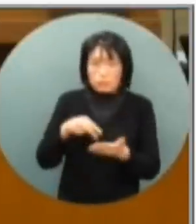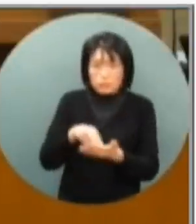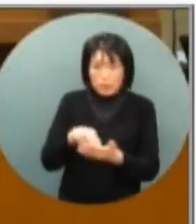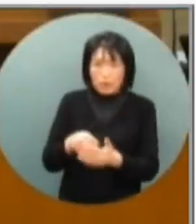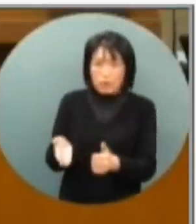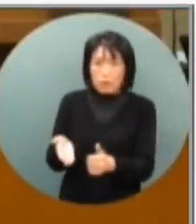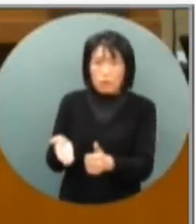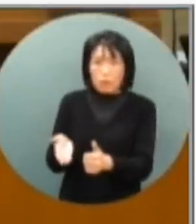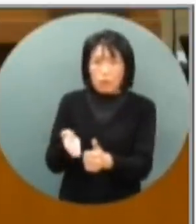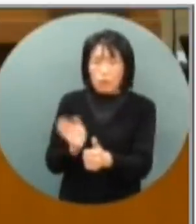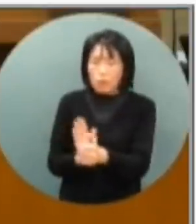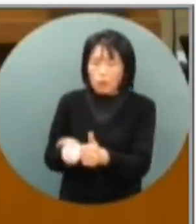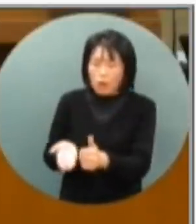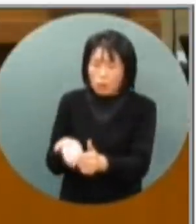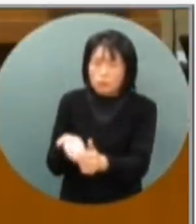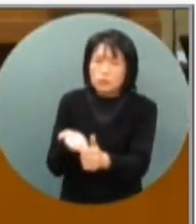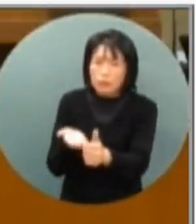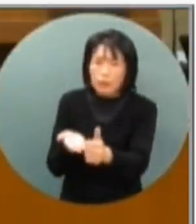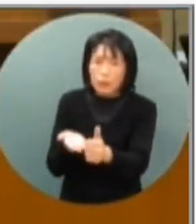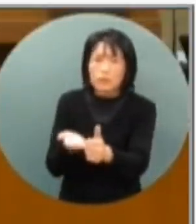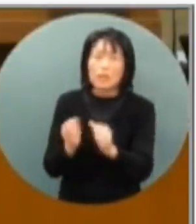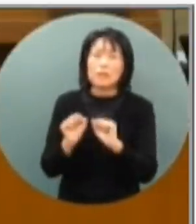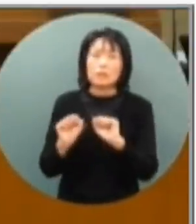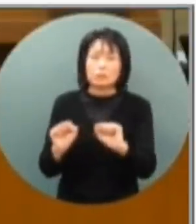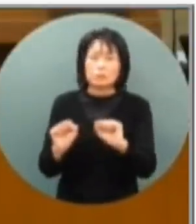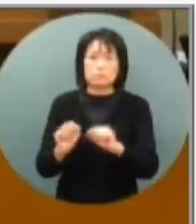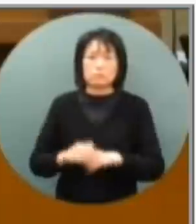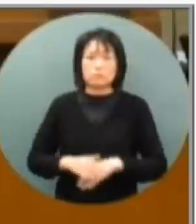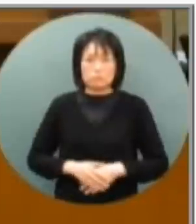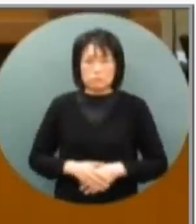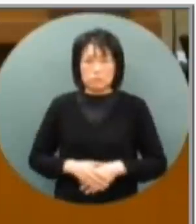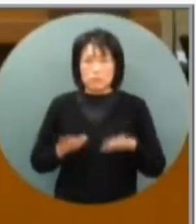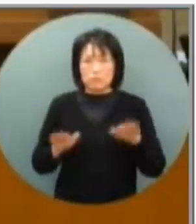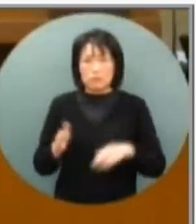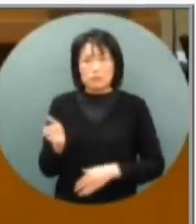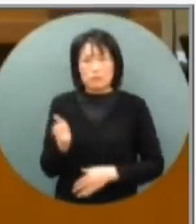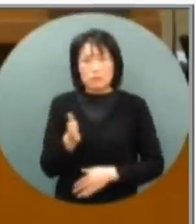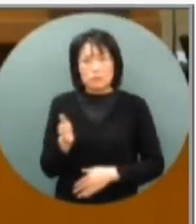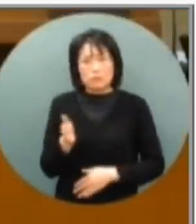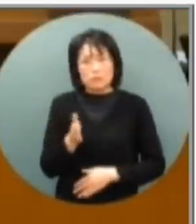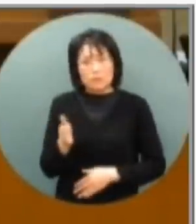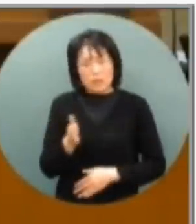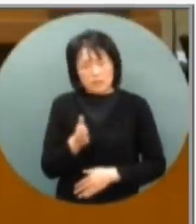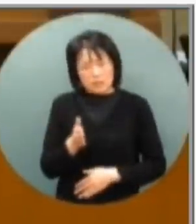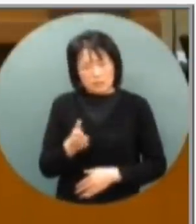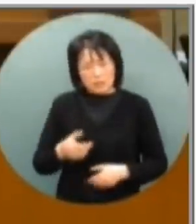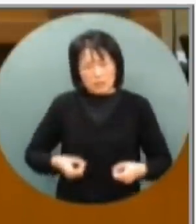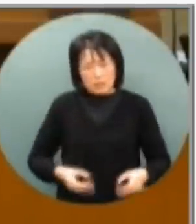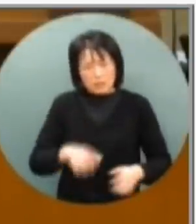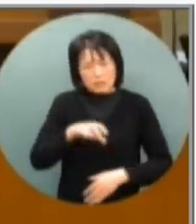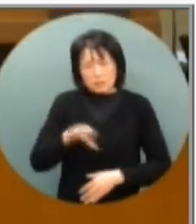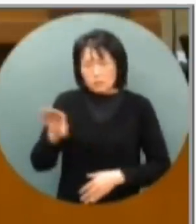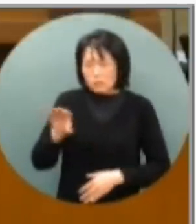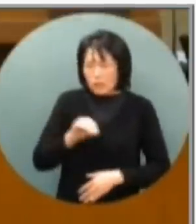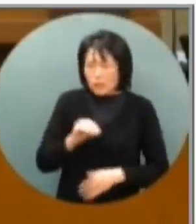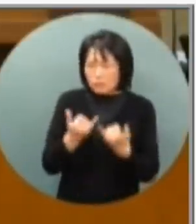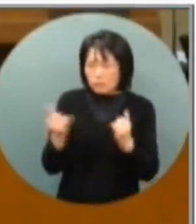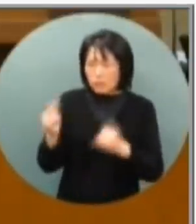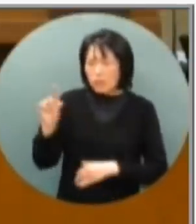かもあのお手伝いをするんですけれども、まあ、残念ながら最近あのこういうことが来られなくなっているという実情もあります